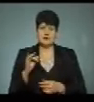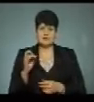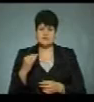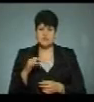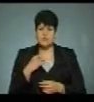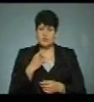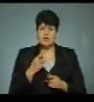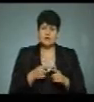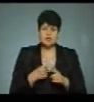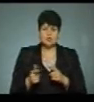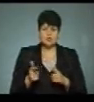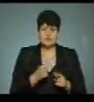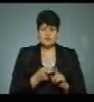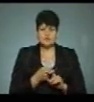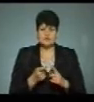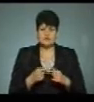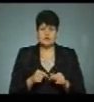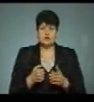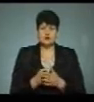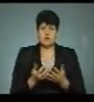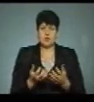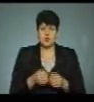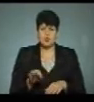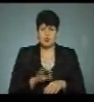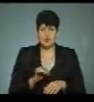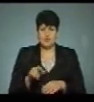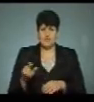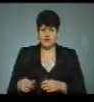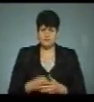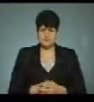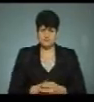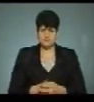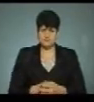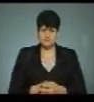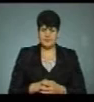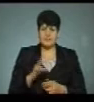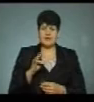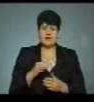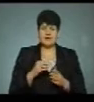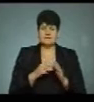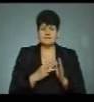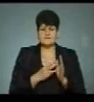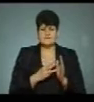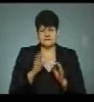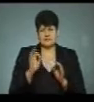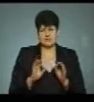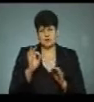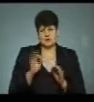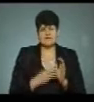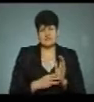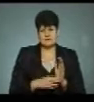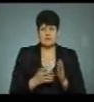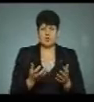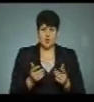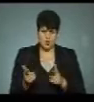готове інфекційне відділення медзакладу до прийому хворих. На відсотків 80 готове до